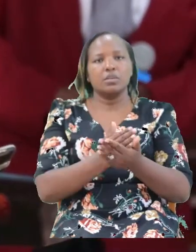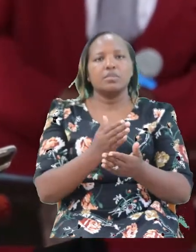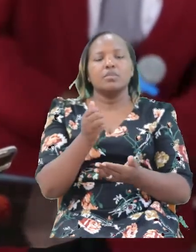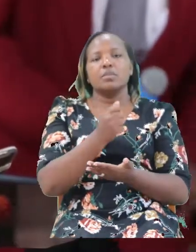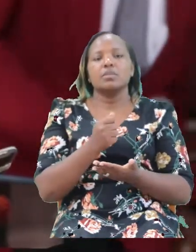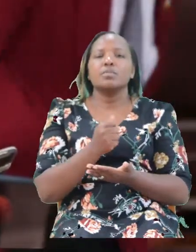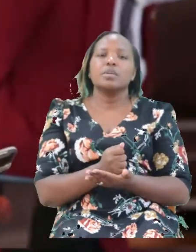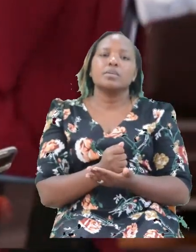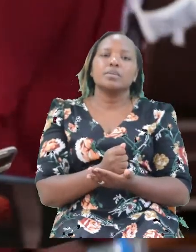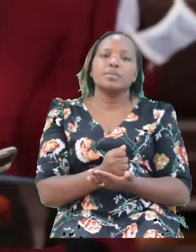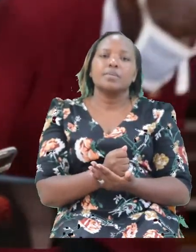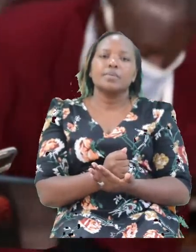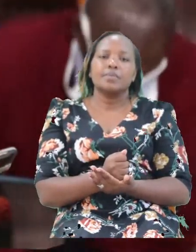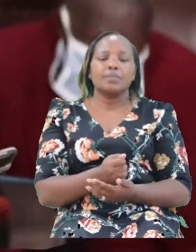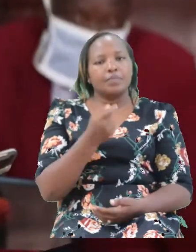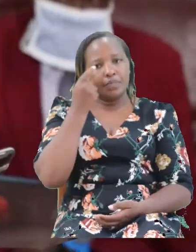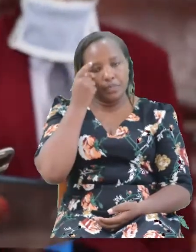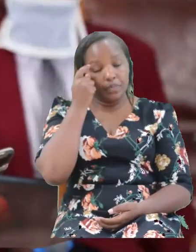Amen.